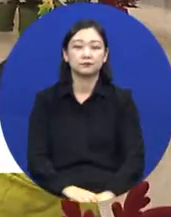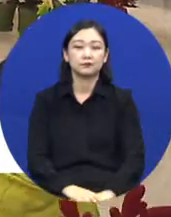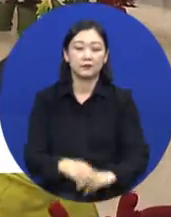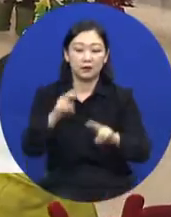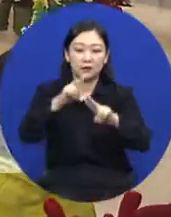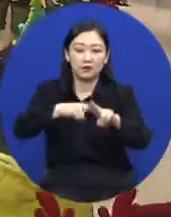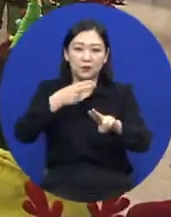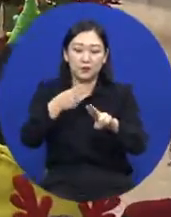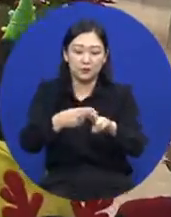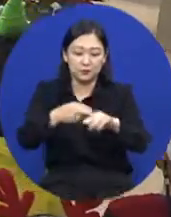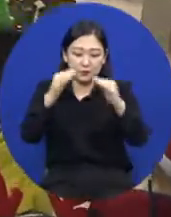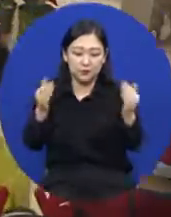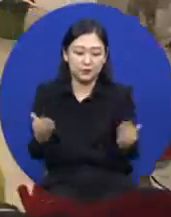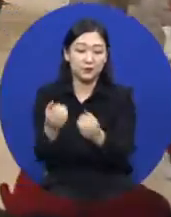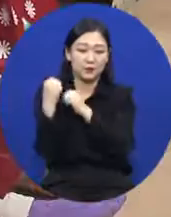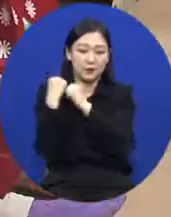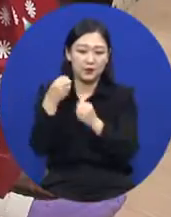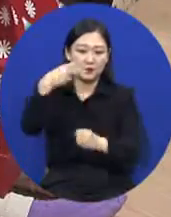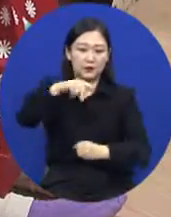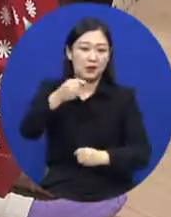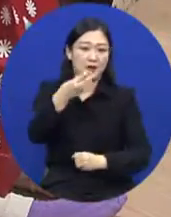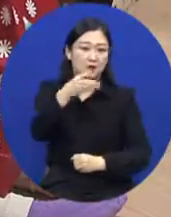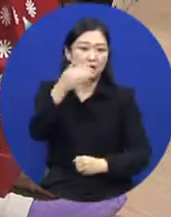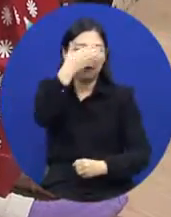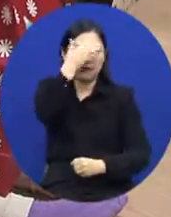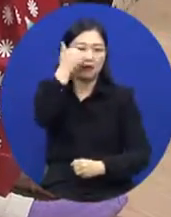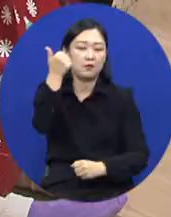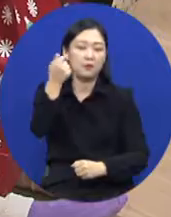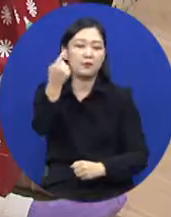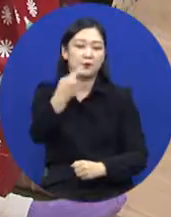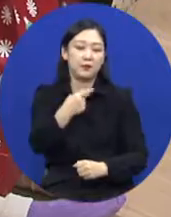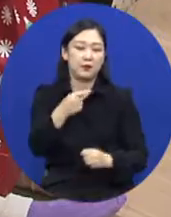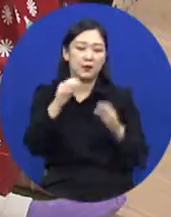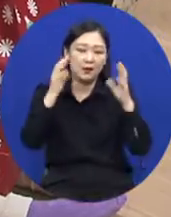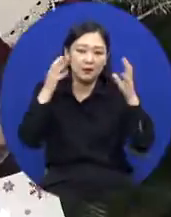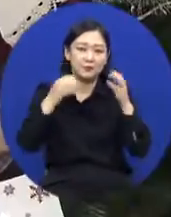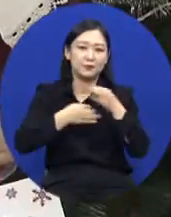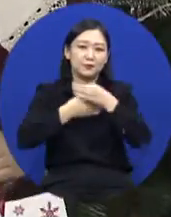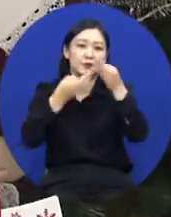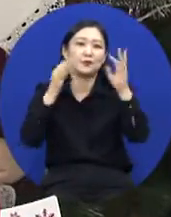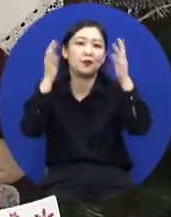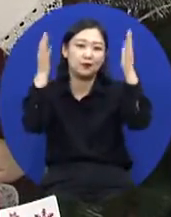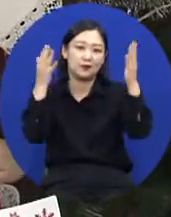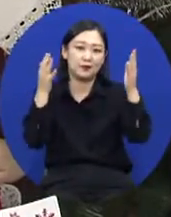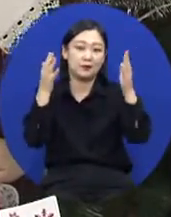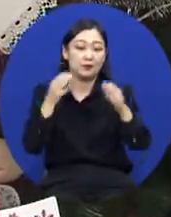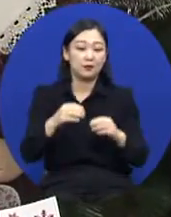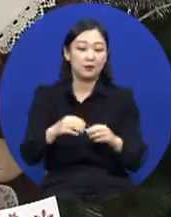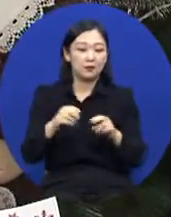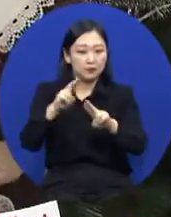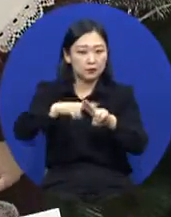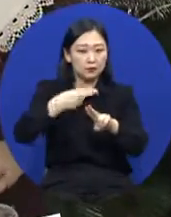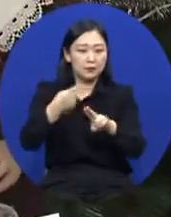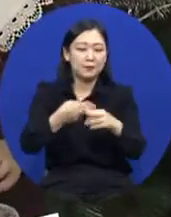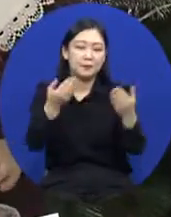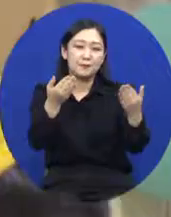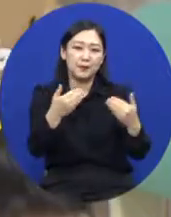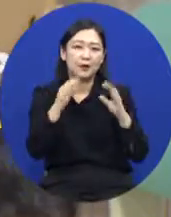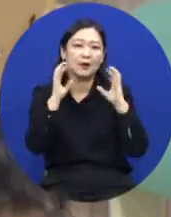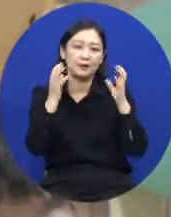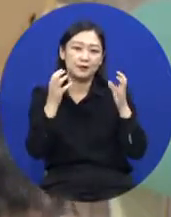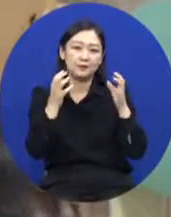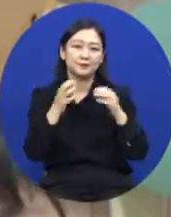선물 꾸러미를 든 산타 할아버지가 등장하자 아이들이 환호성을 터뜨립니다. 제각기 한 알음씩 선물을 받아든